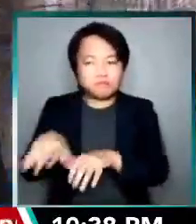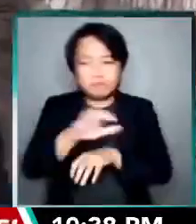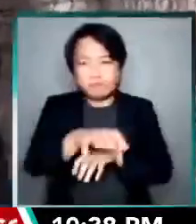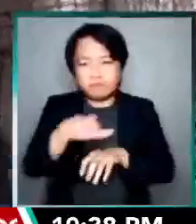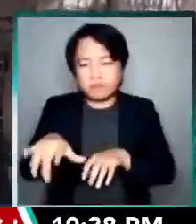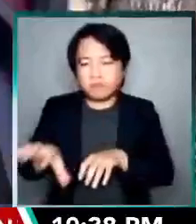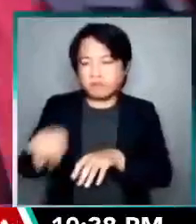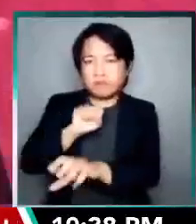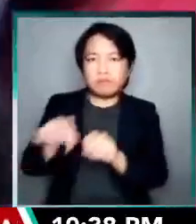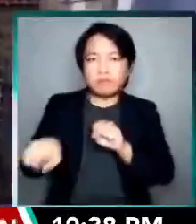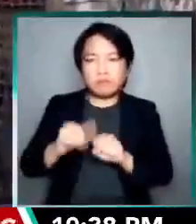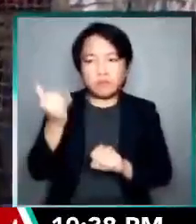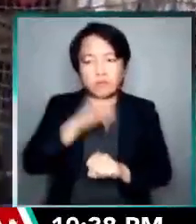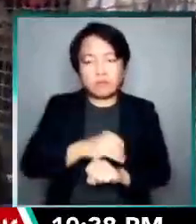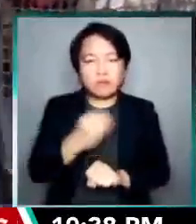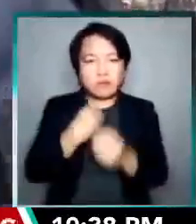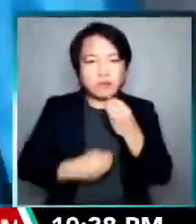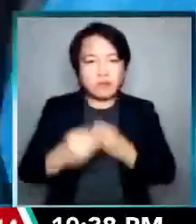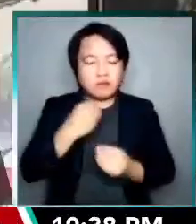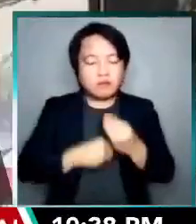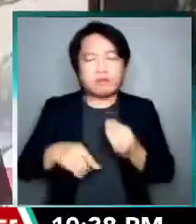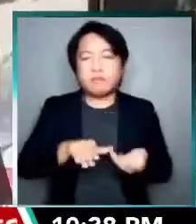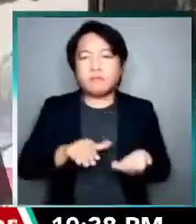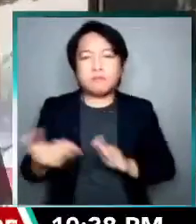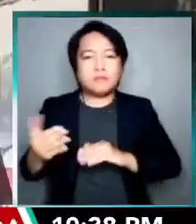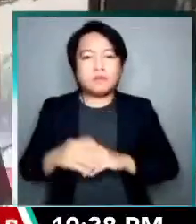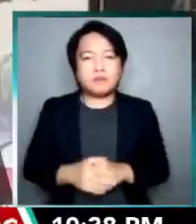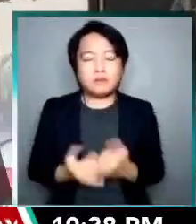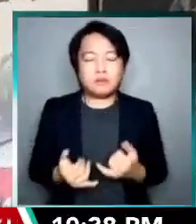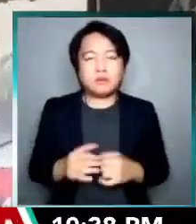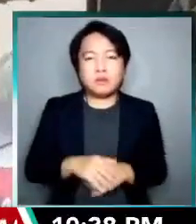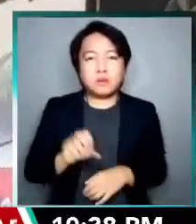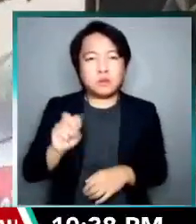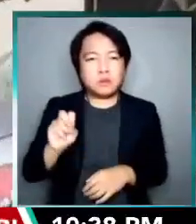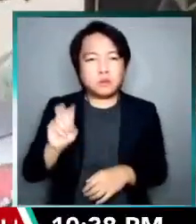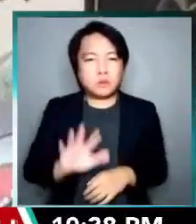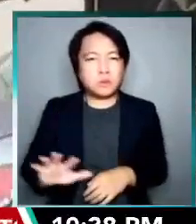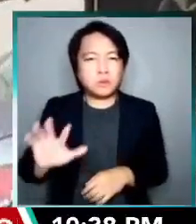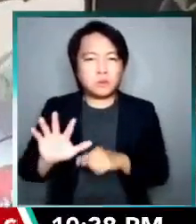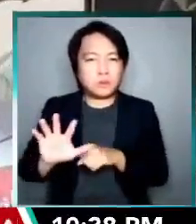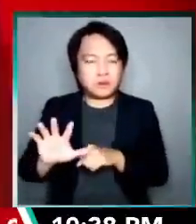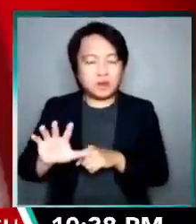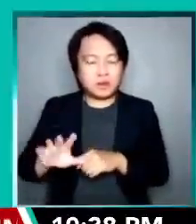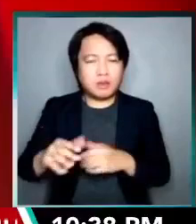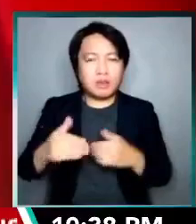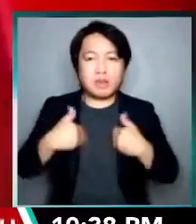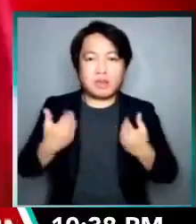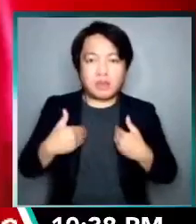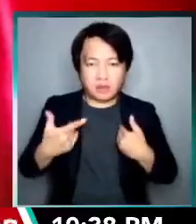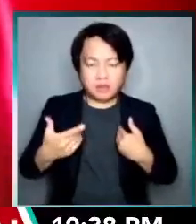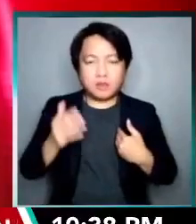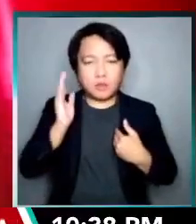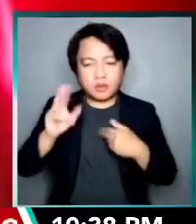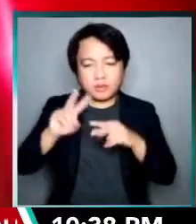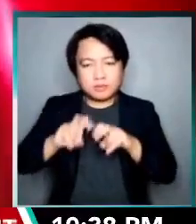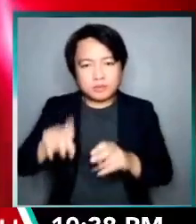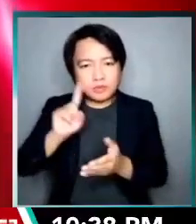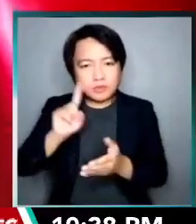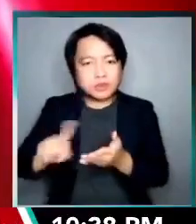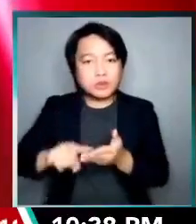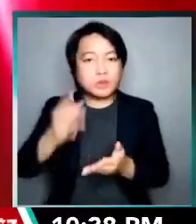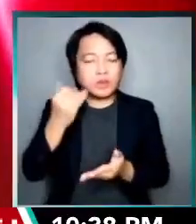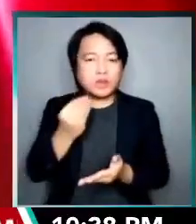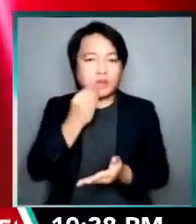din sa pagsusuri ang mahigit 20 bata sa lugar na nakakain din ng expired goods. Isa-isang inilabas